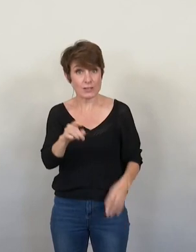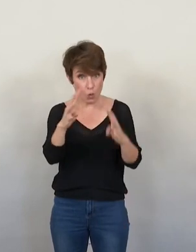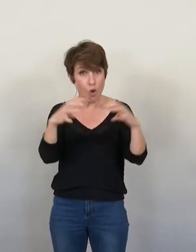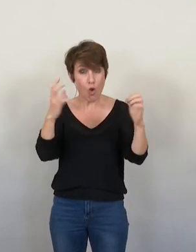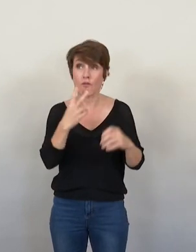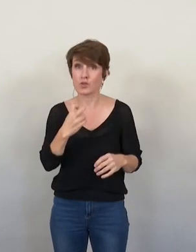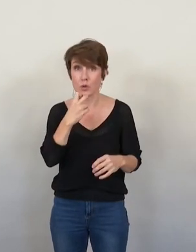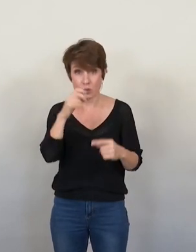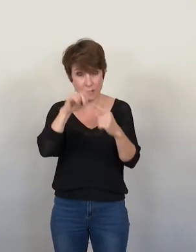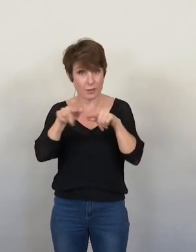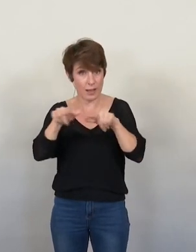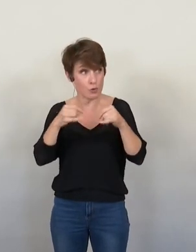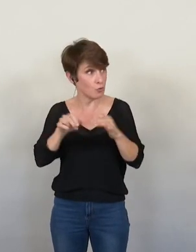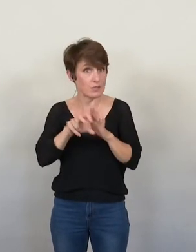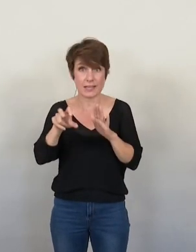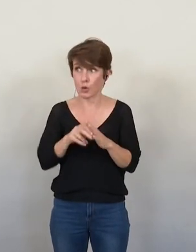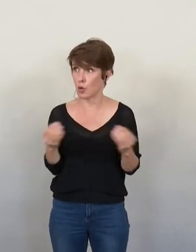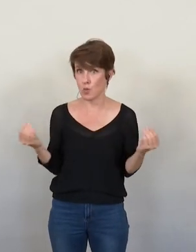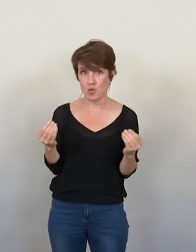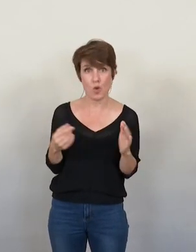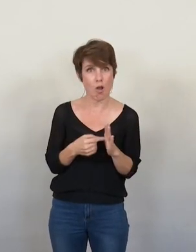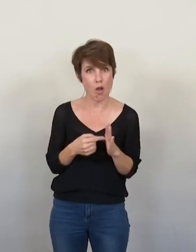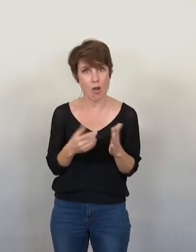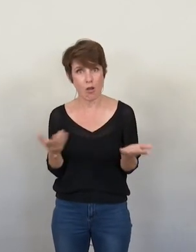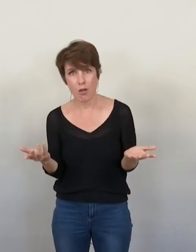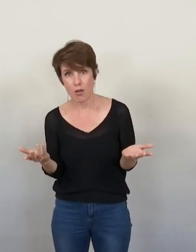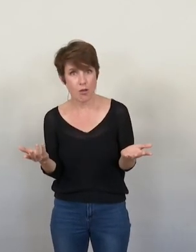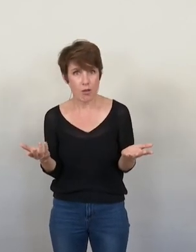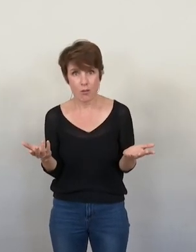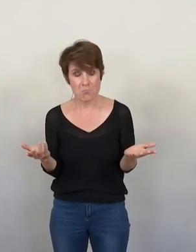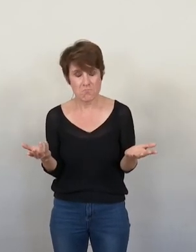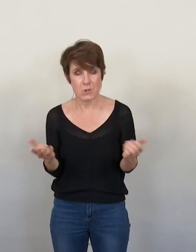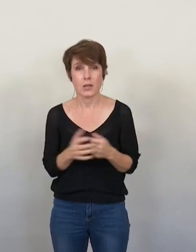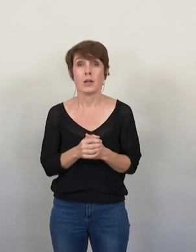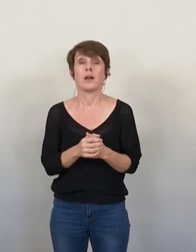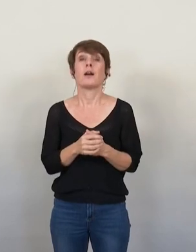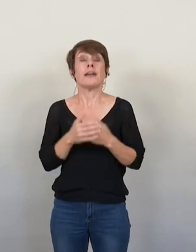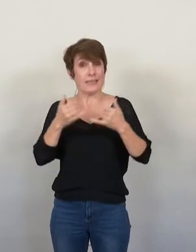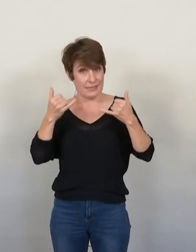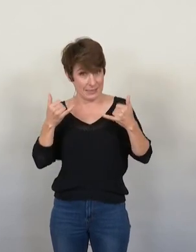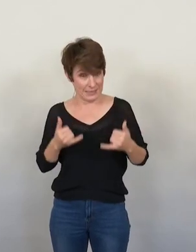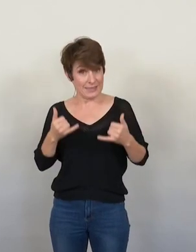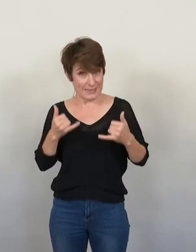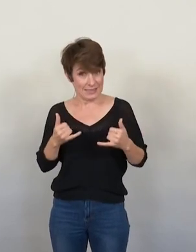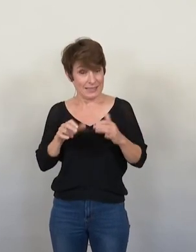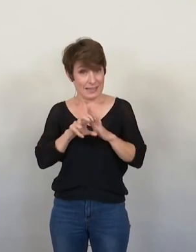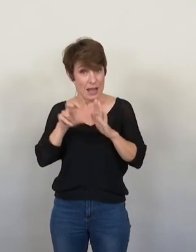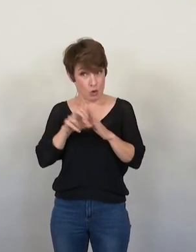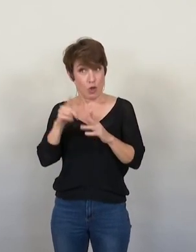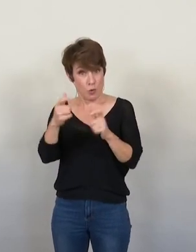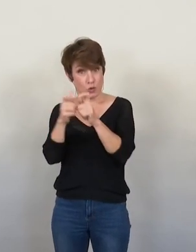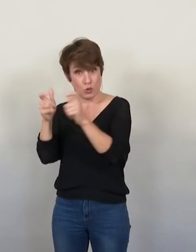à Grenoble ce sont ici deux des acteurs du territoire sur le logement qui attaque vos